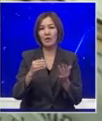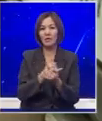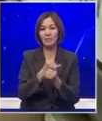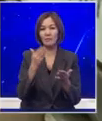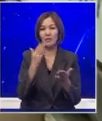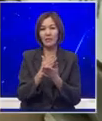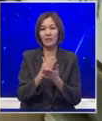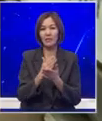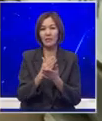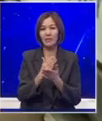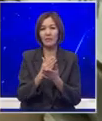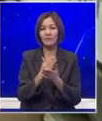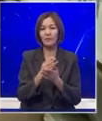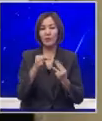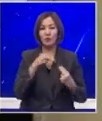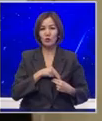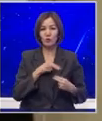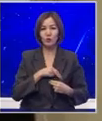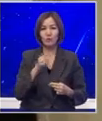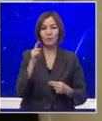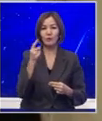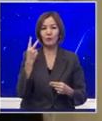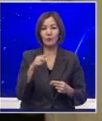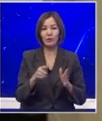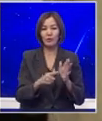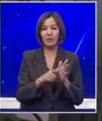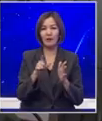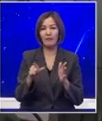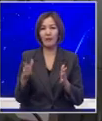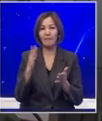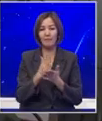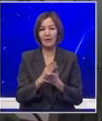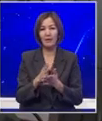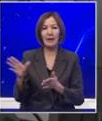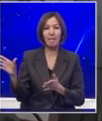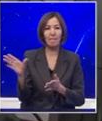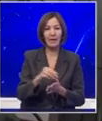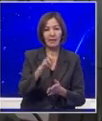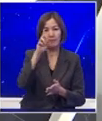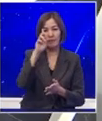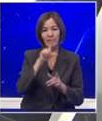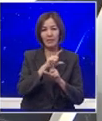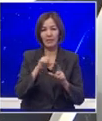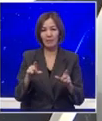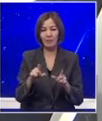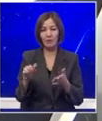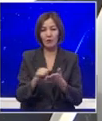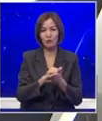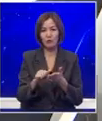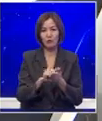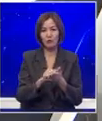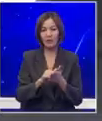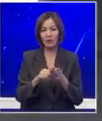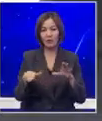тұр. Онда тер төгіп жүрген 127 маман бар. Ал облыс аумағындағы барлық мемлекеттік мекемелерден шыққан құжаттар